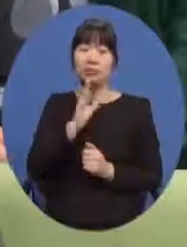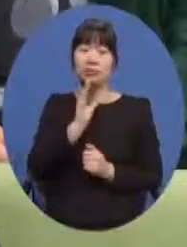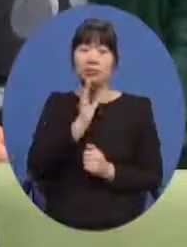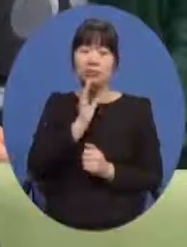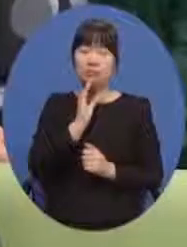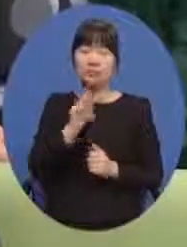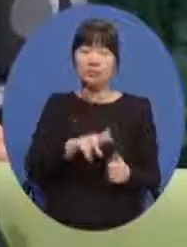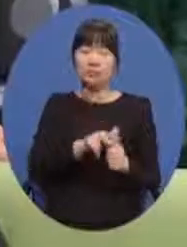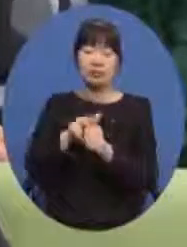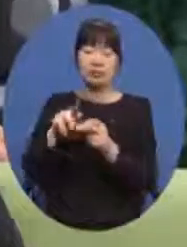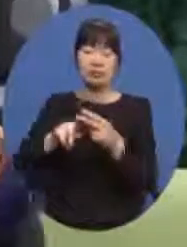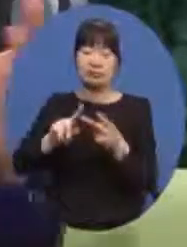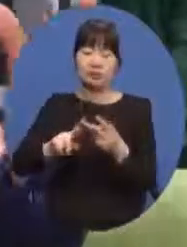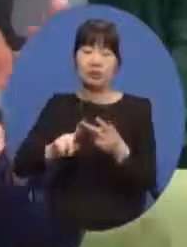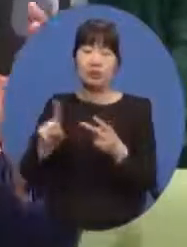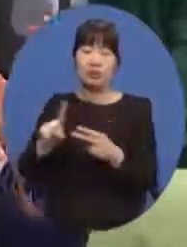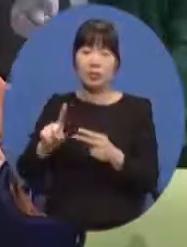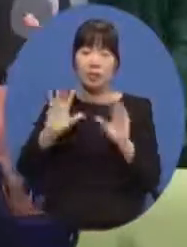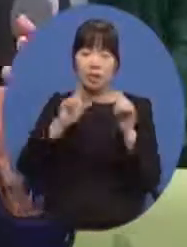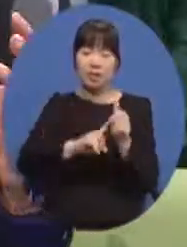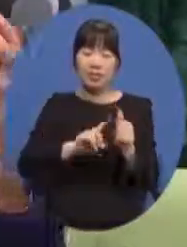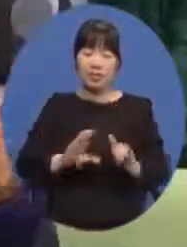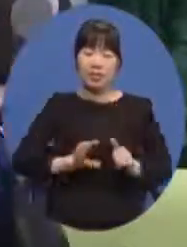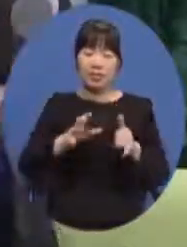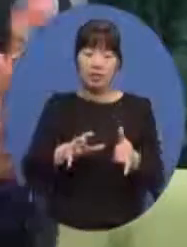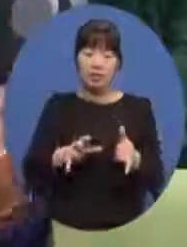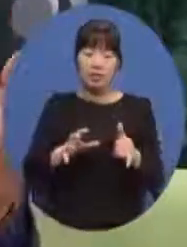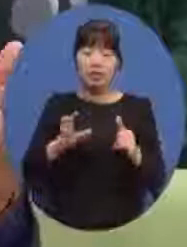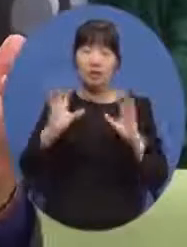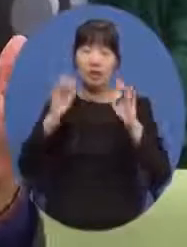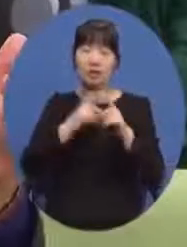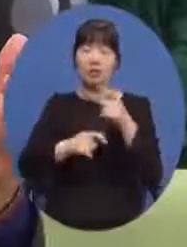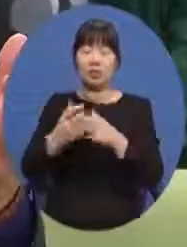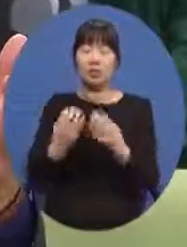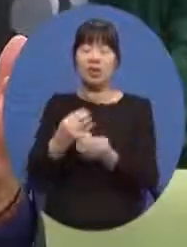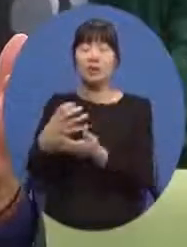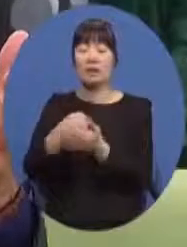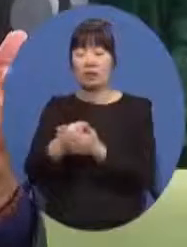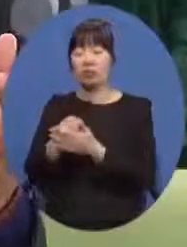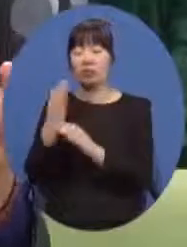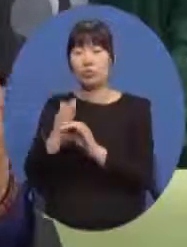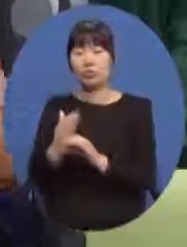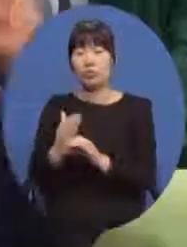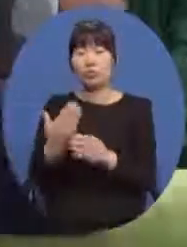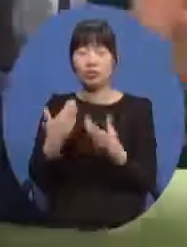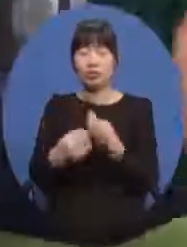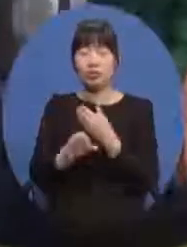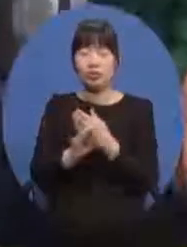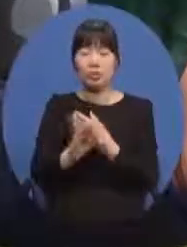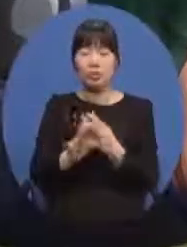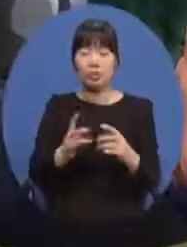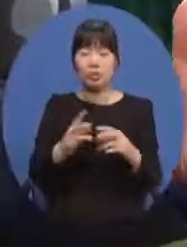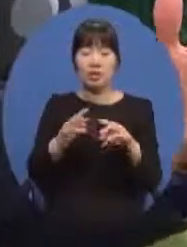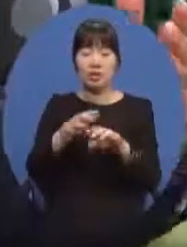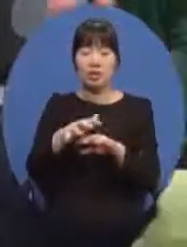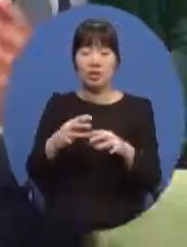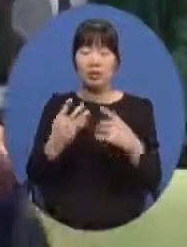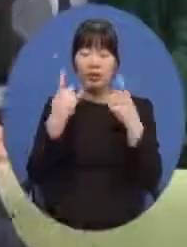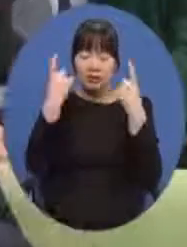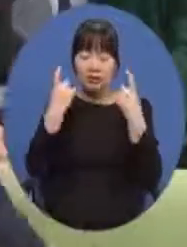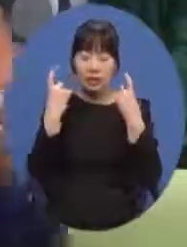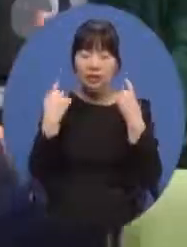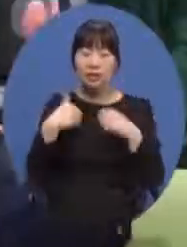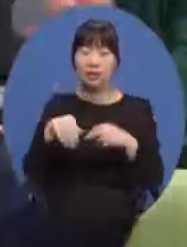이 정보라든가 이런 것은 아이들의 세계는 아이들이 더 많이 갖고 있습니다. 가령 뭐 어디 캠핑을 간다든가.